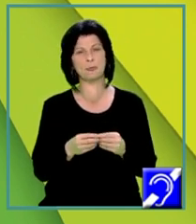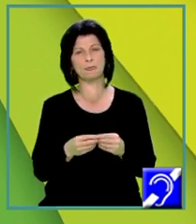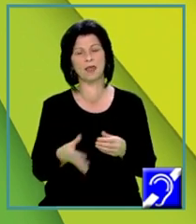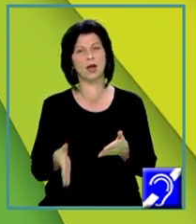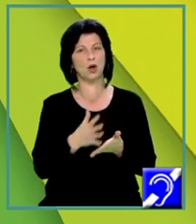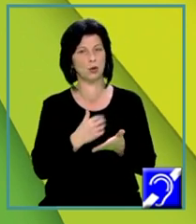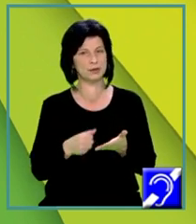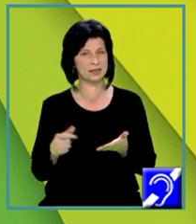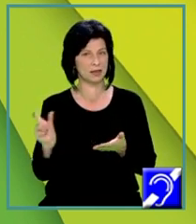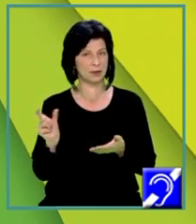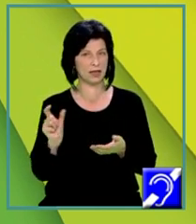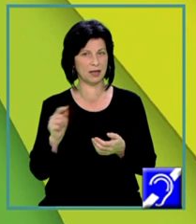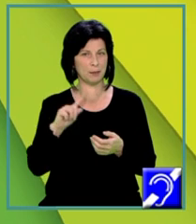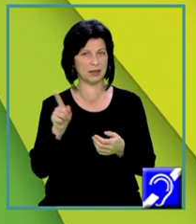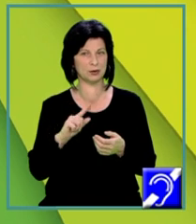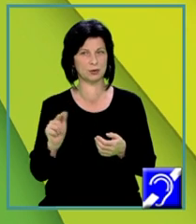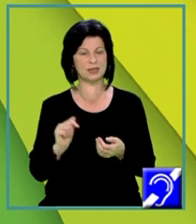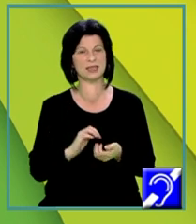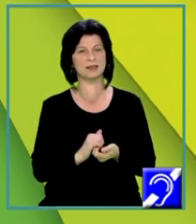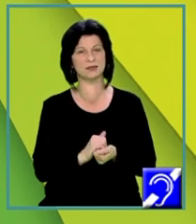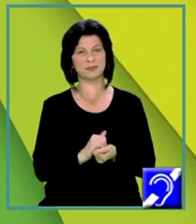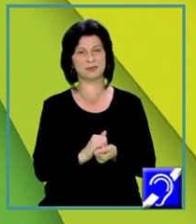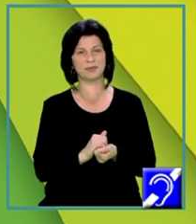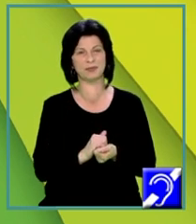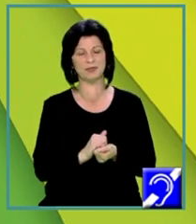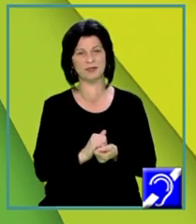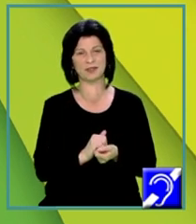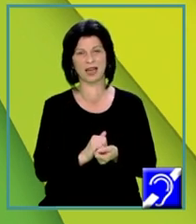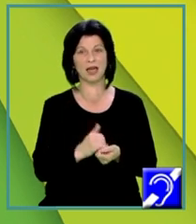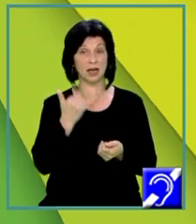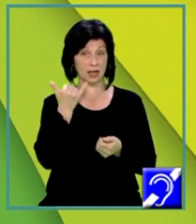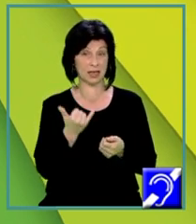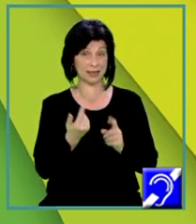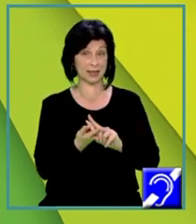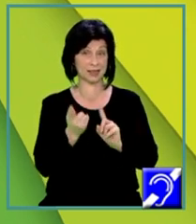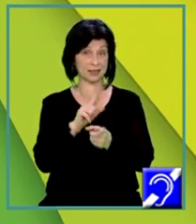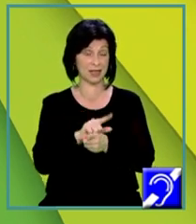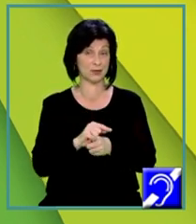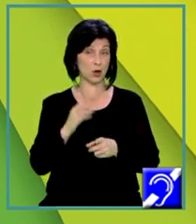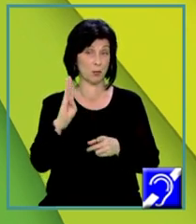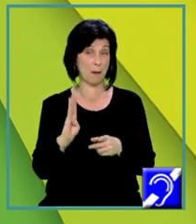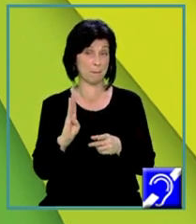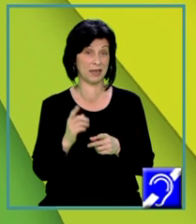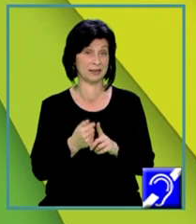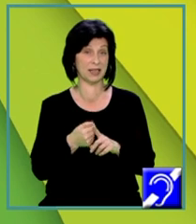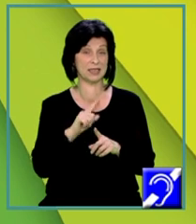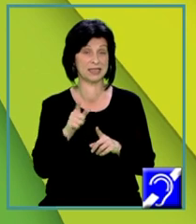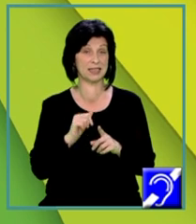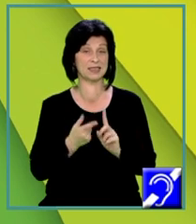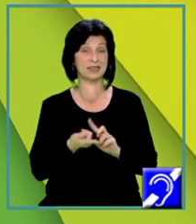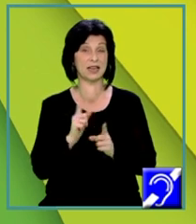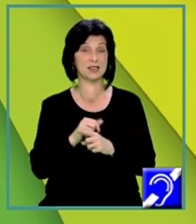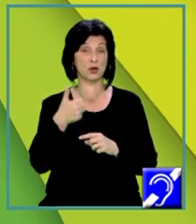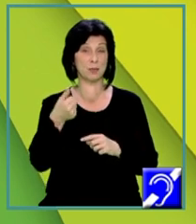ventuze x prin funcția sa transforme în Alpha y10a transformă în Beta iar Alfa și Beta prin compunere cu